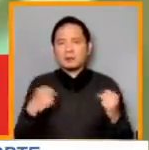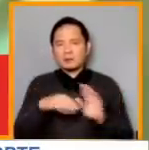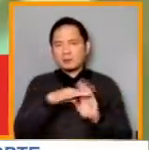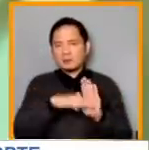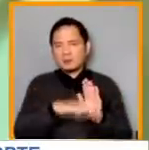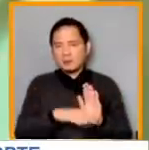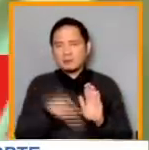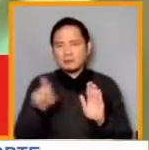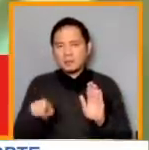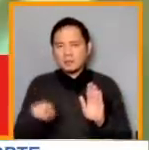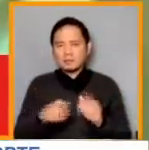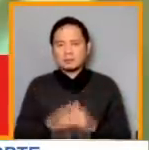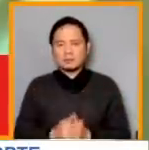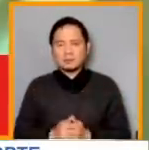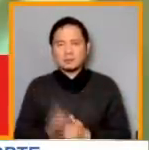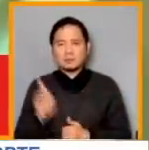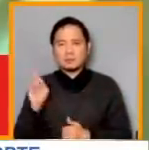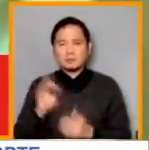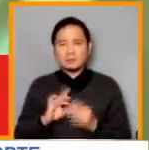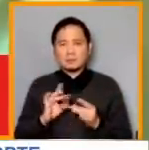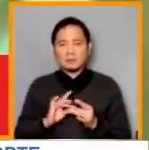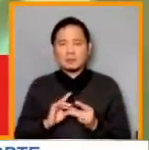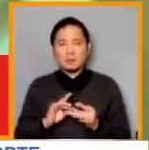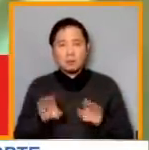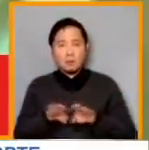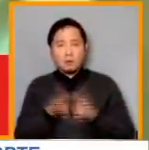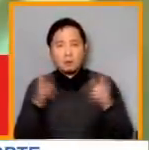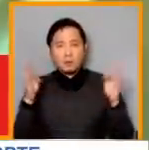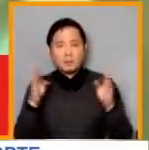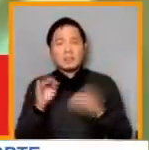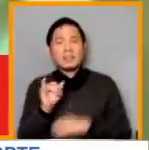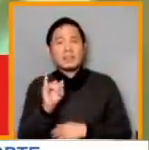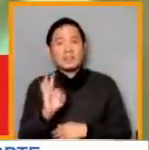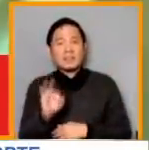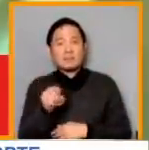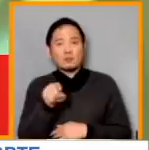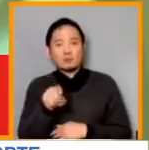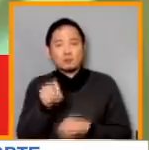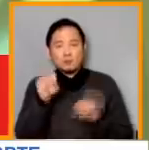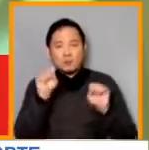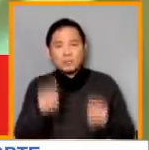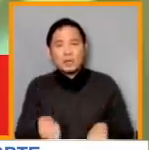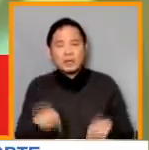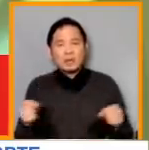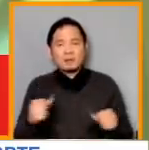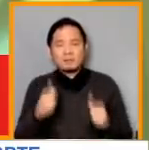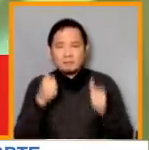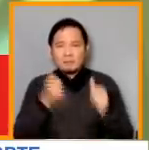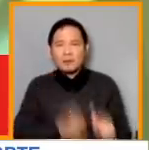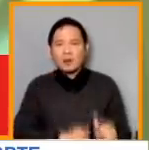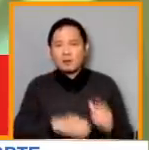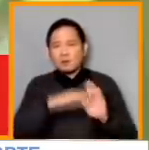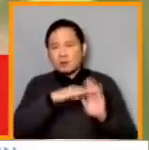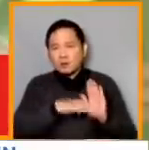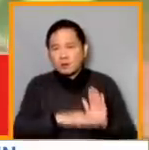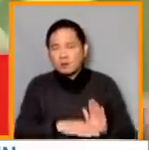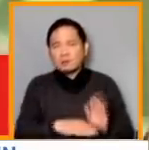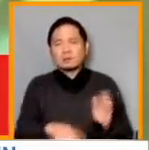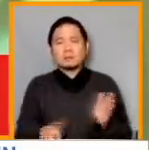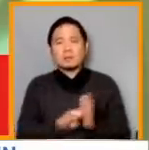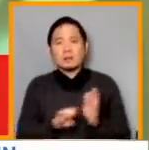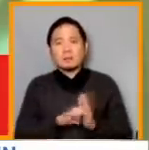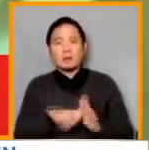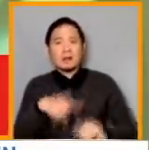is only possible if we continue to champion COVID-19 vaccination in